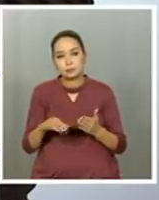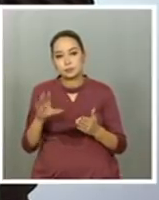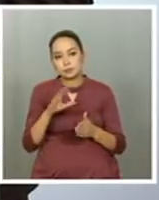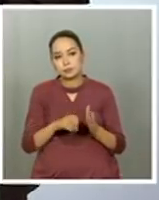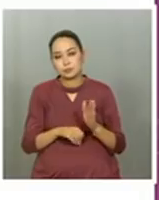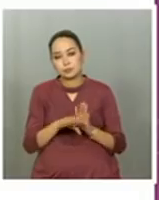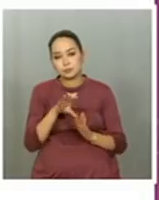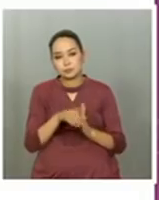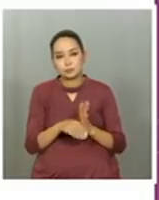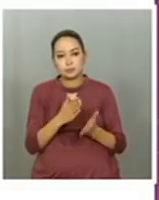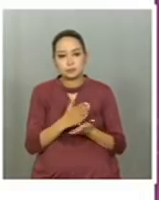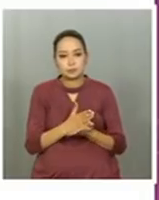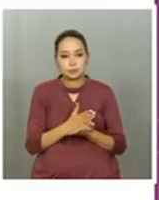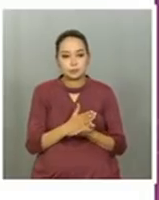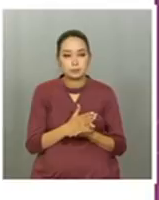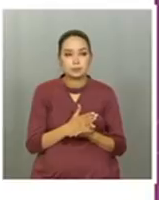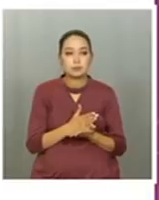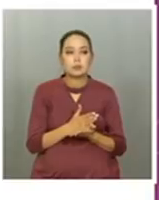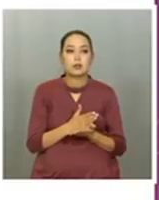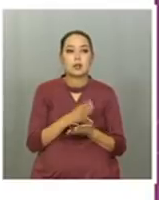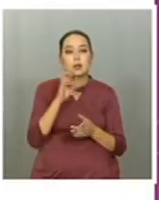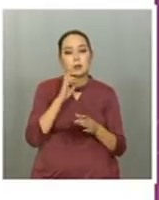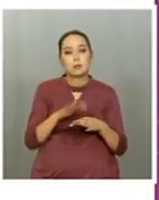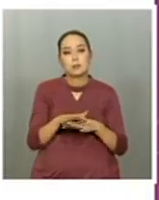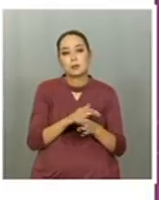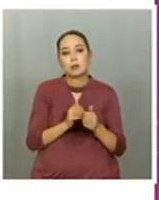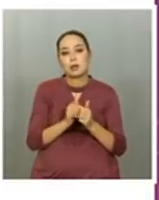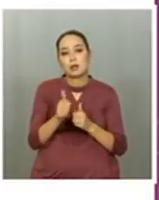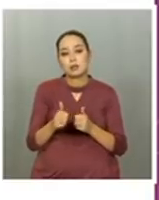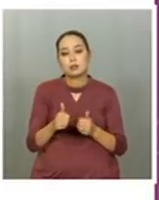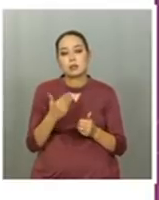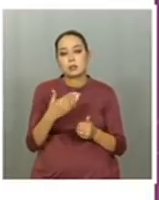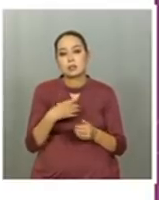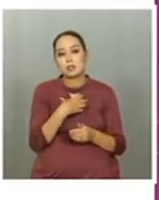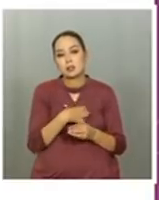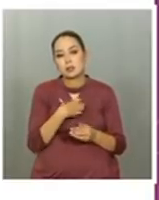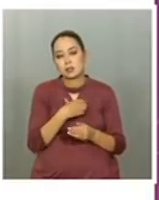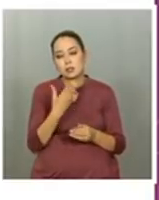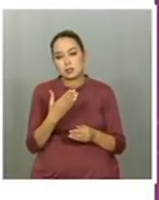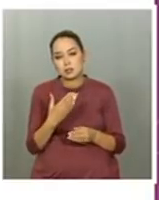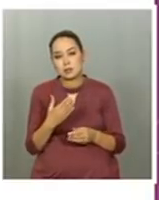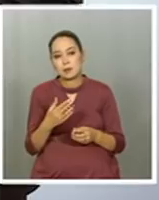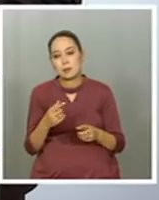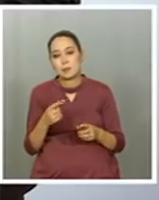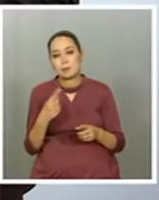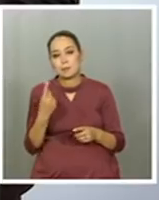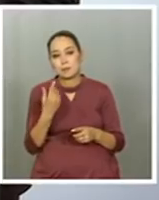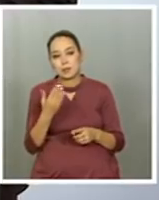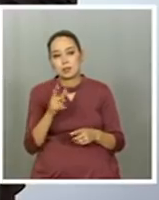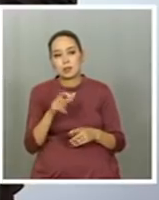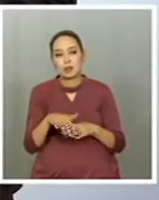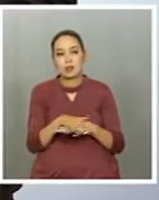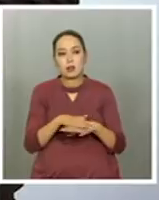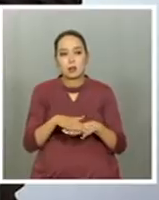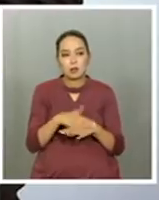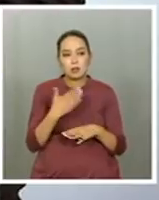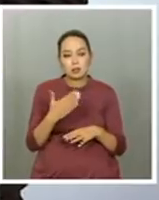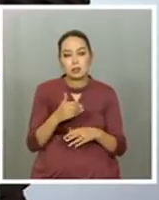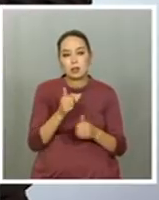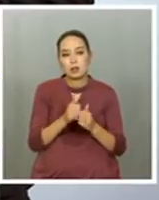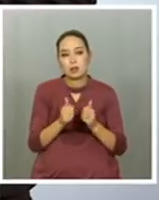тиіс. Жалпы мемлекеттің алдында тұрған негізгі мақсаттардың бірі бұл халықтың әл-ауқатын ұлттық